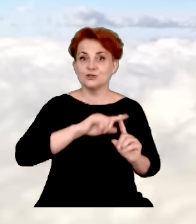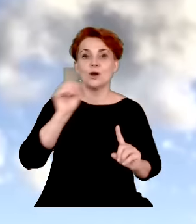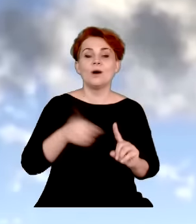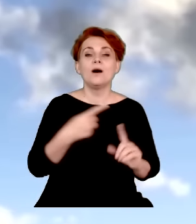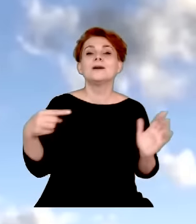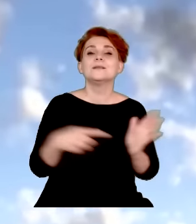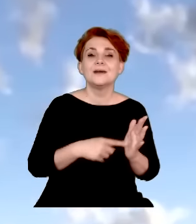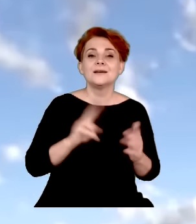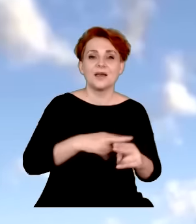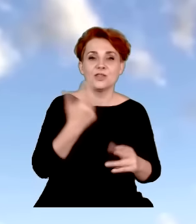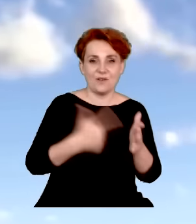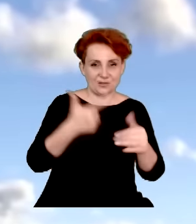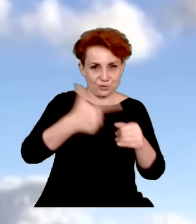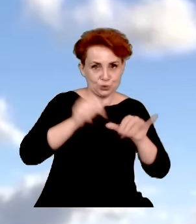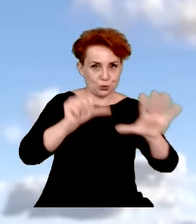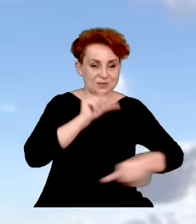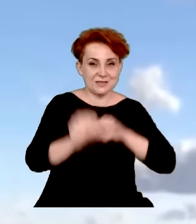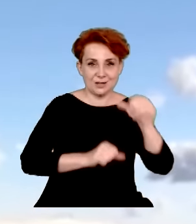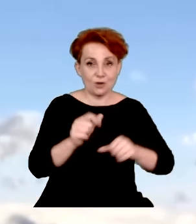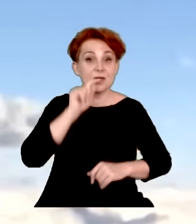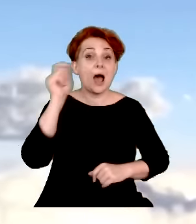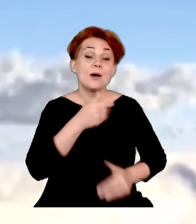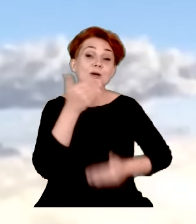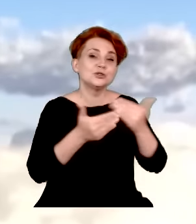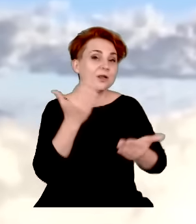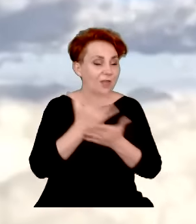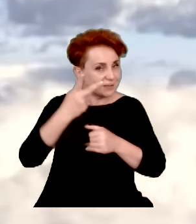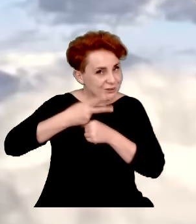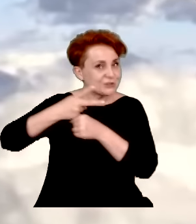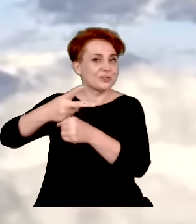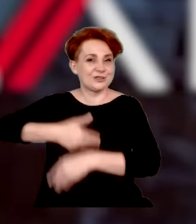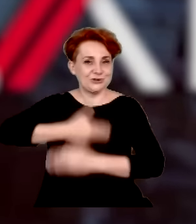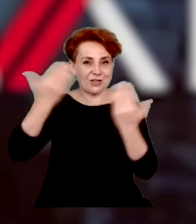2026 rok. W takim razie na podróż życzymy samych słonecznych dni.